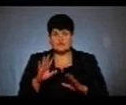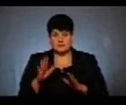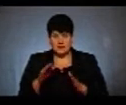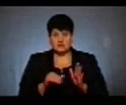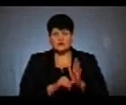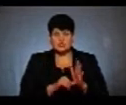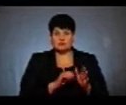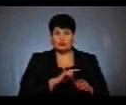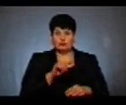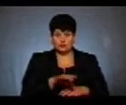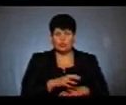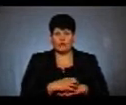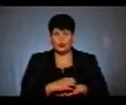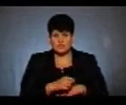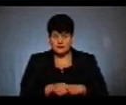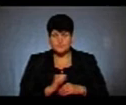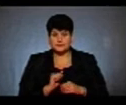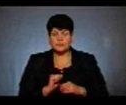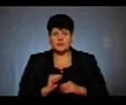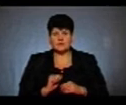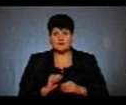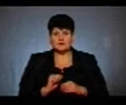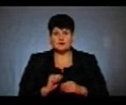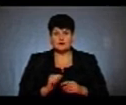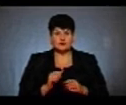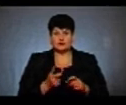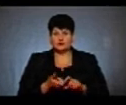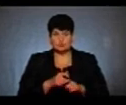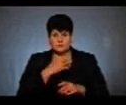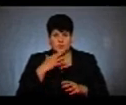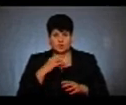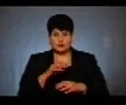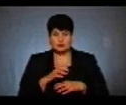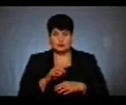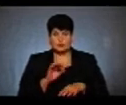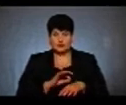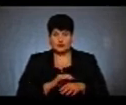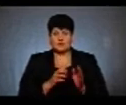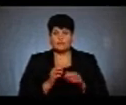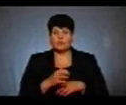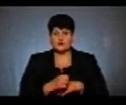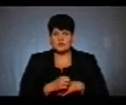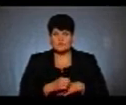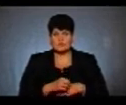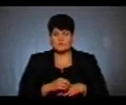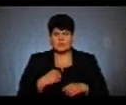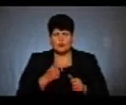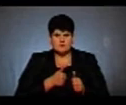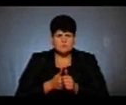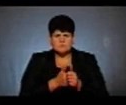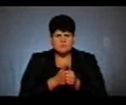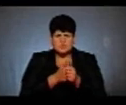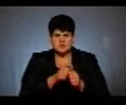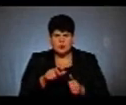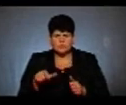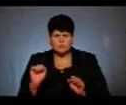Особливо через останні роки, значить, сказ котів реєструється частіше. Значить, кіт стає до агресивним, може переслідувати людей, хоч, як завжди,